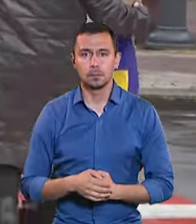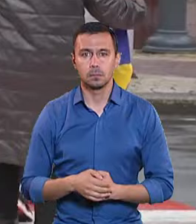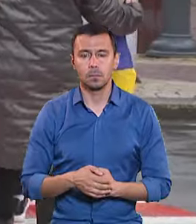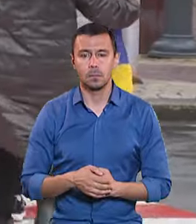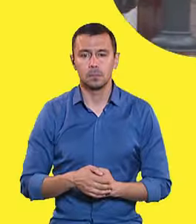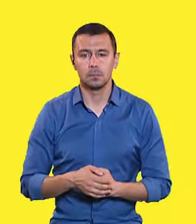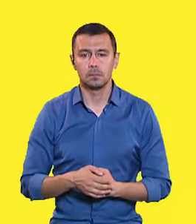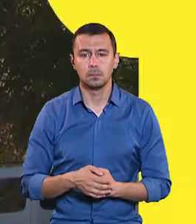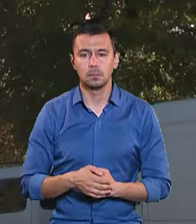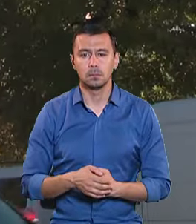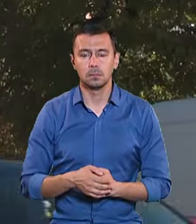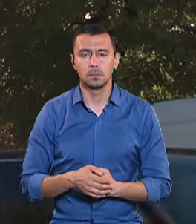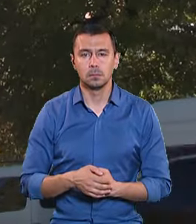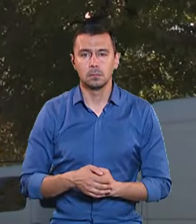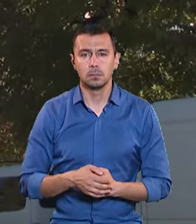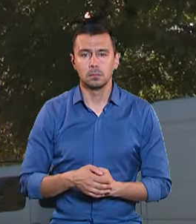Хмельницький.